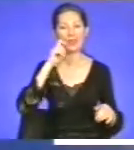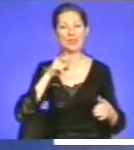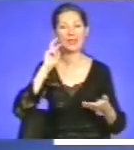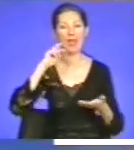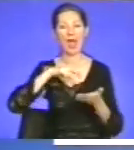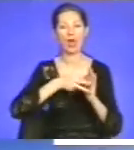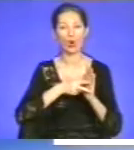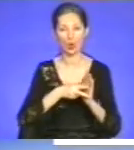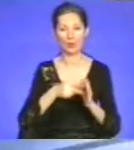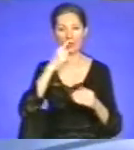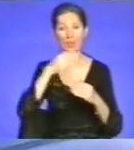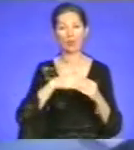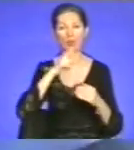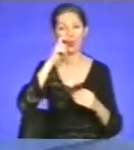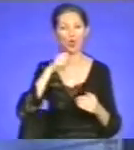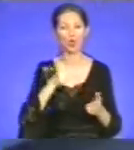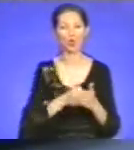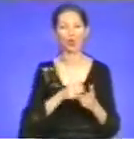наблизить Україну до ЄС.